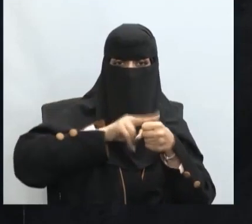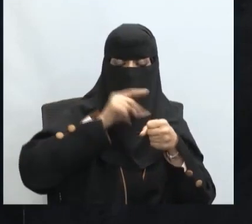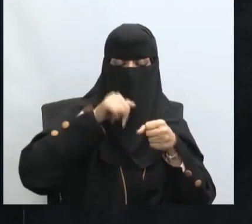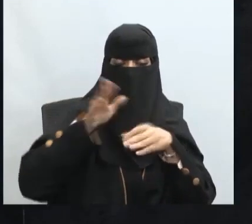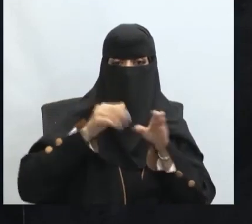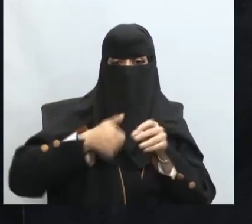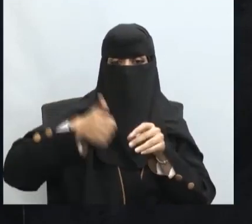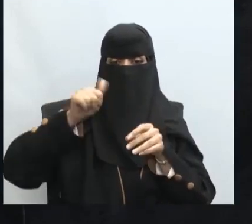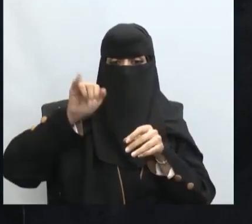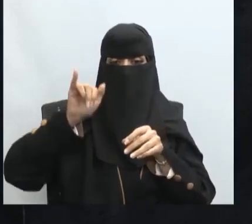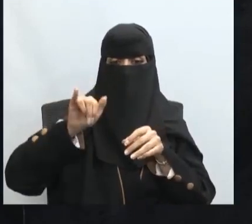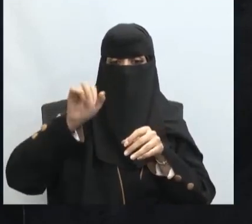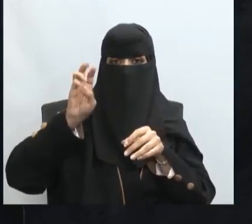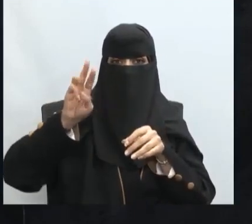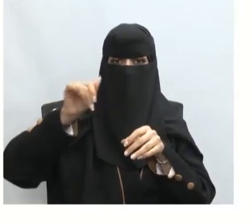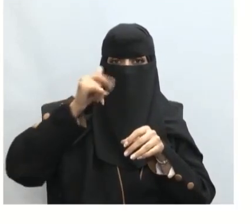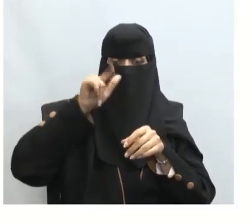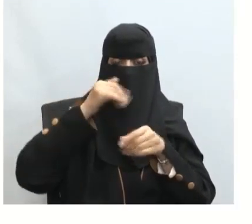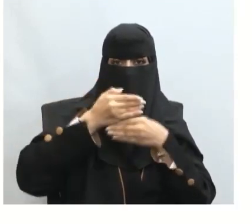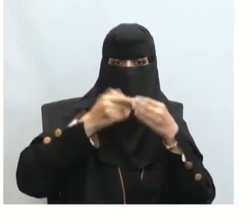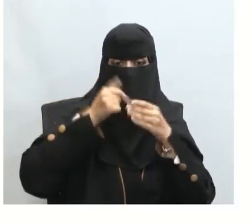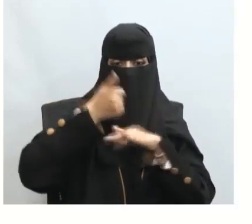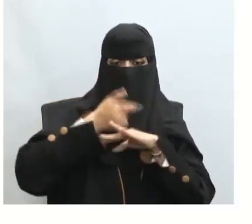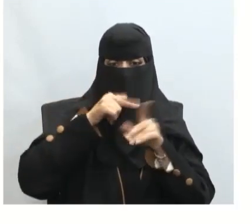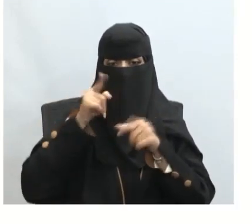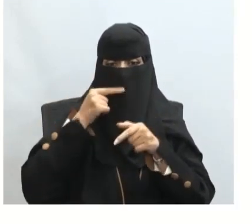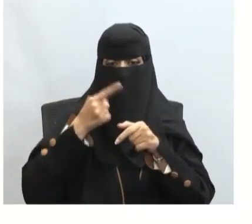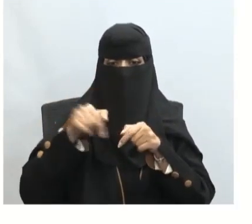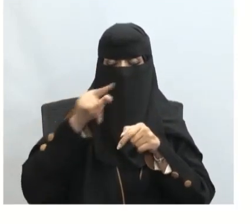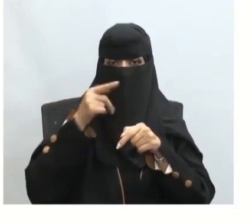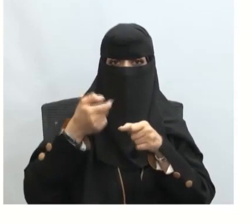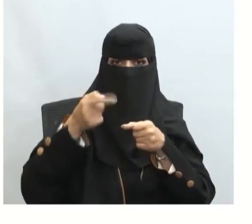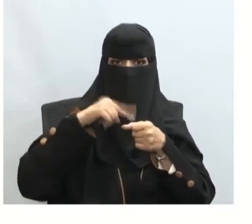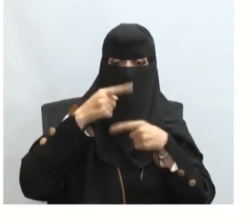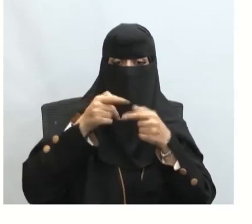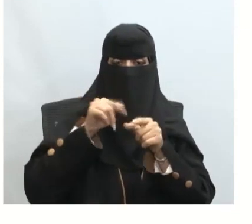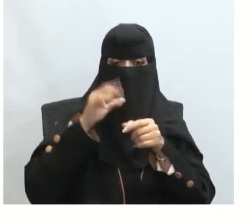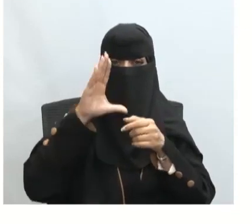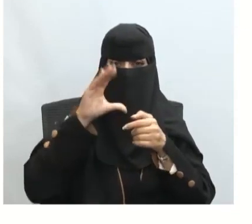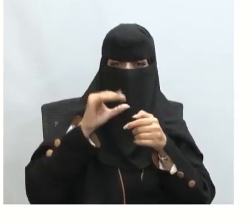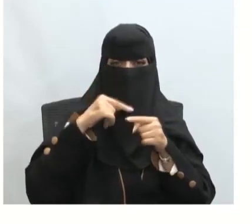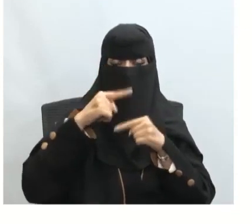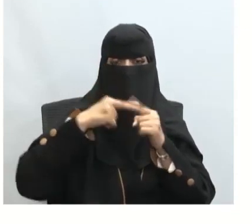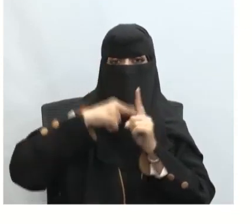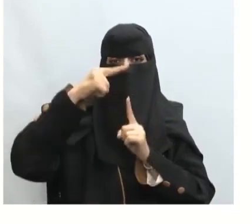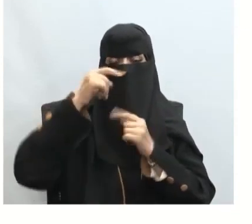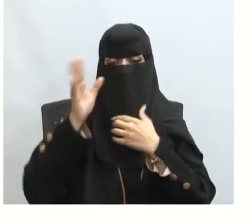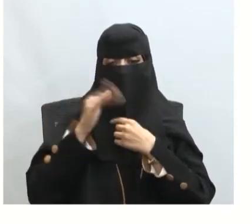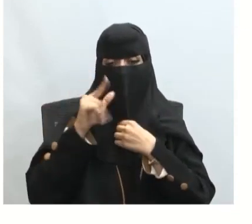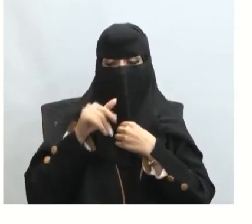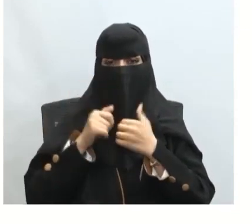المركب الذي تكون منه اساسا فالتحضير بلمره الايثين تحت الضغط يكون الضغط